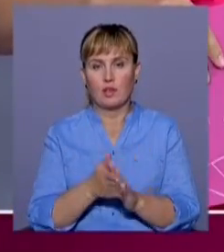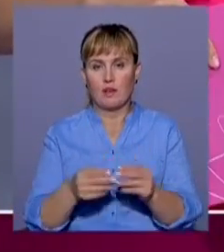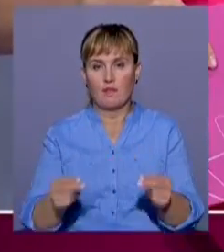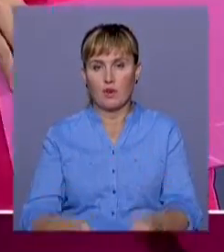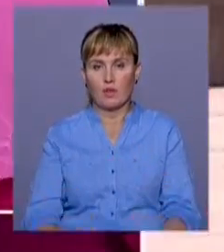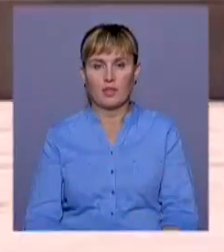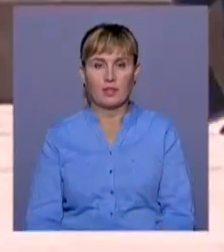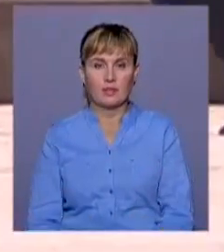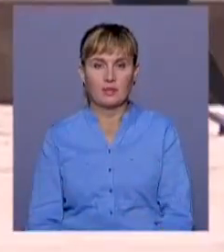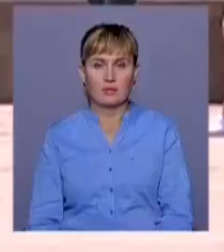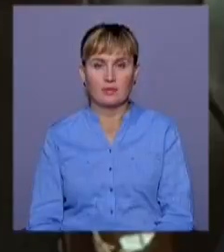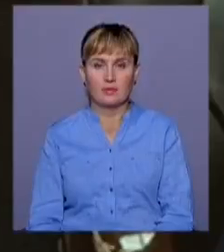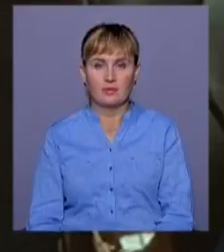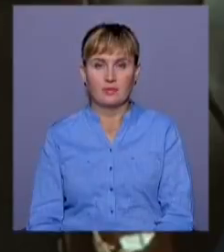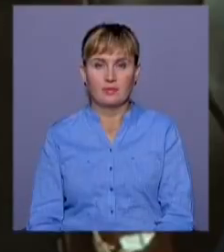договор.